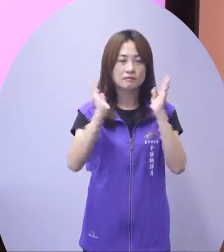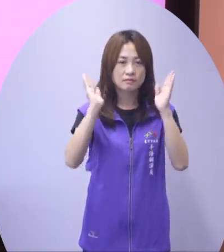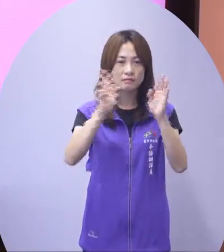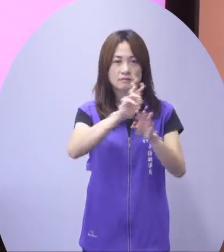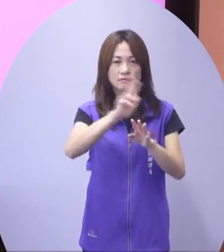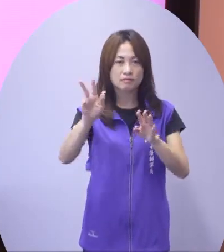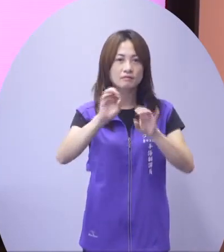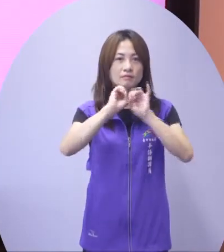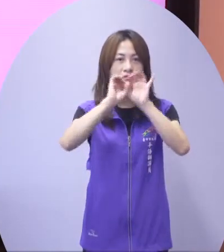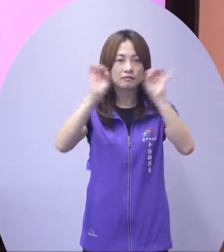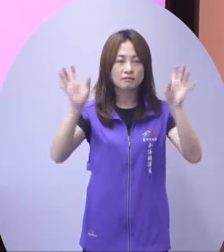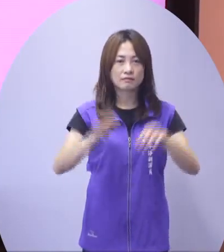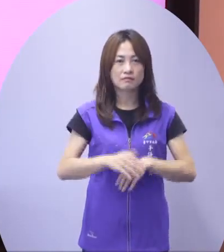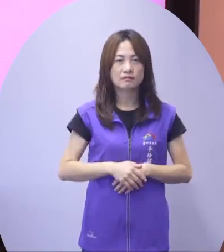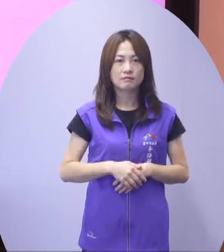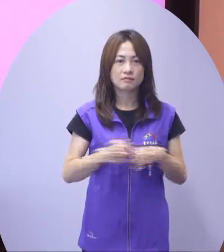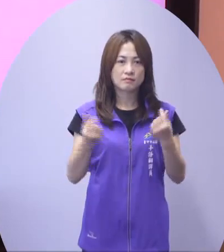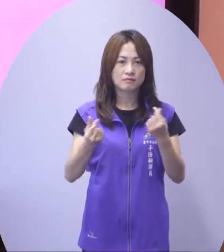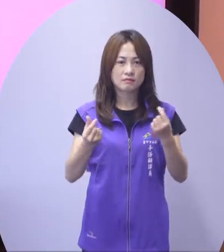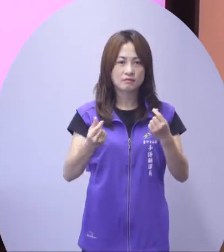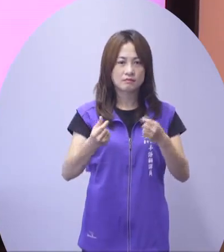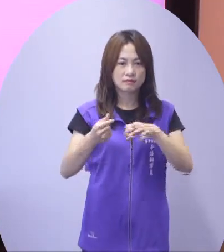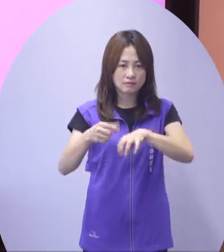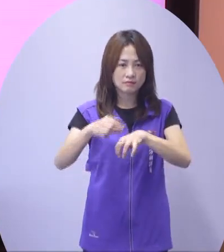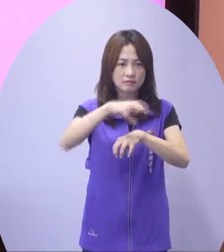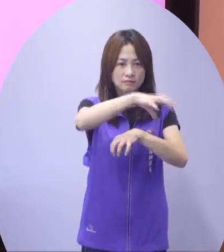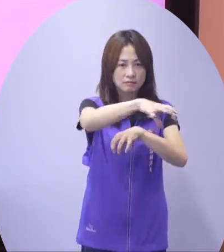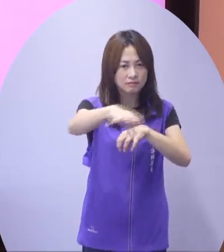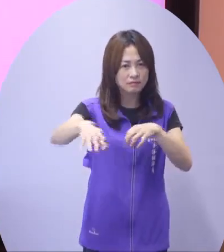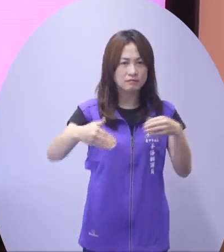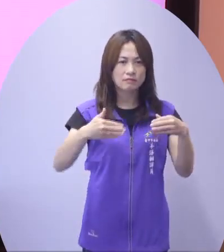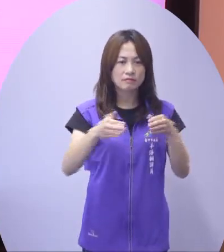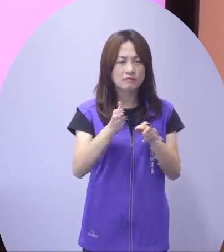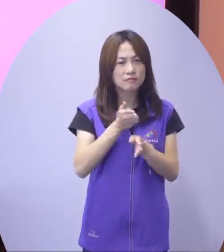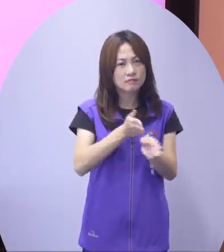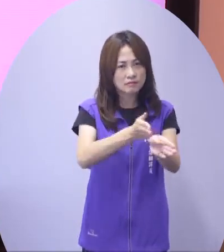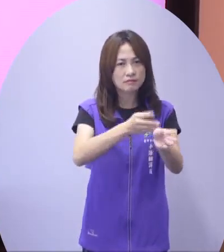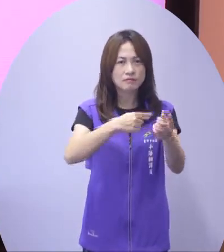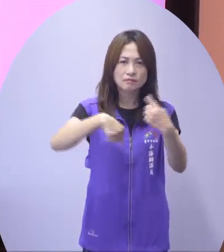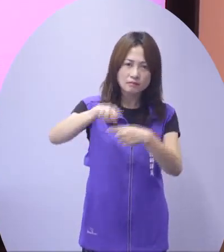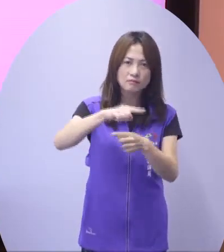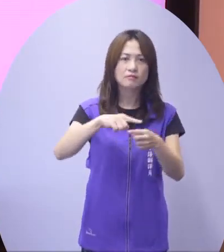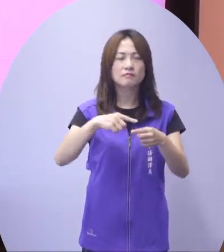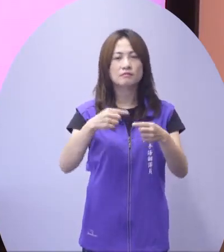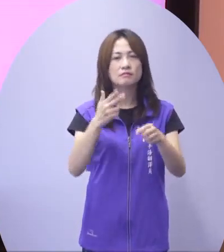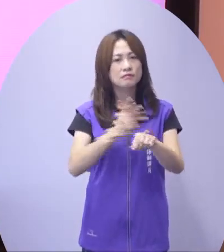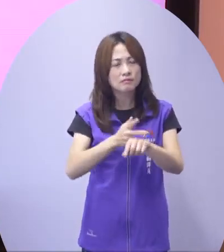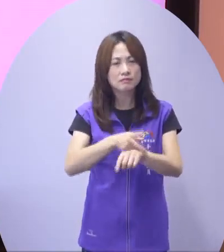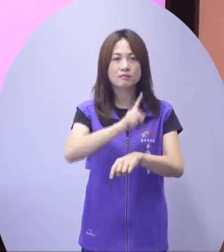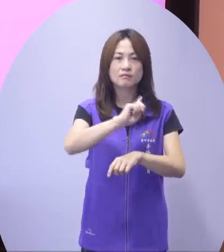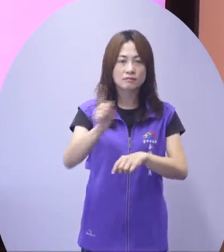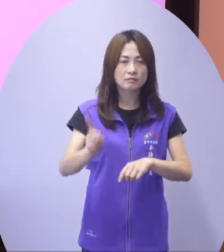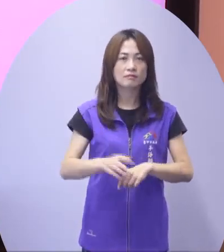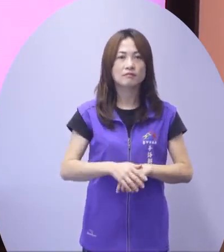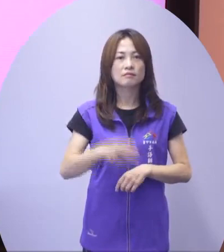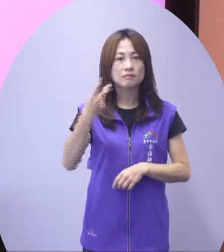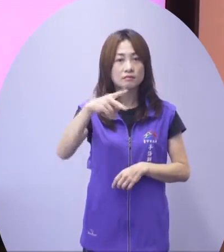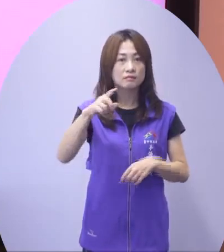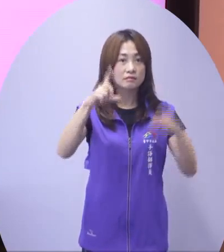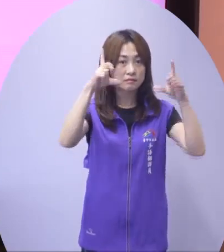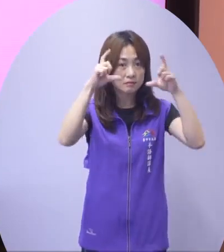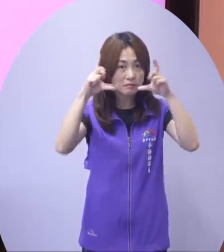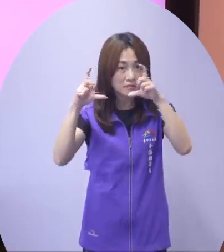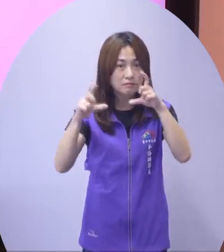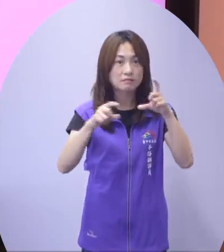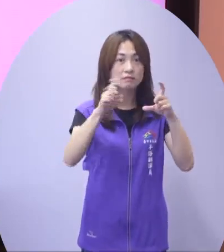那么在议题的部分呢，包含周边游程串联、交通接驳、安心旅游的这个防疫措施宣导，以及最美的拍照热点，这